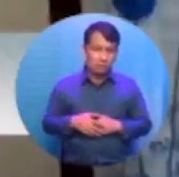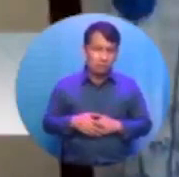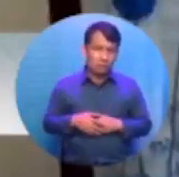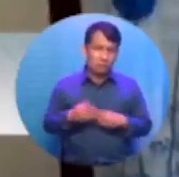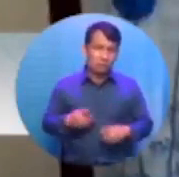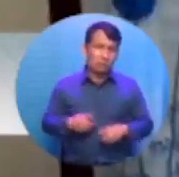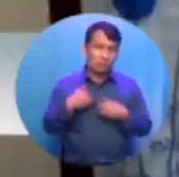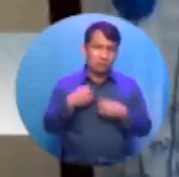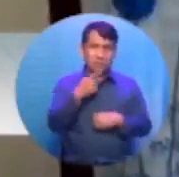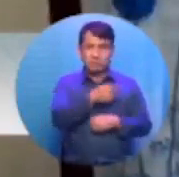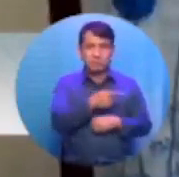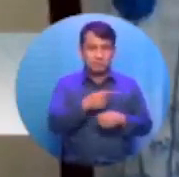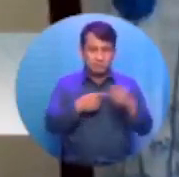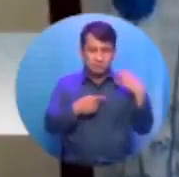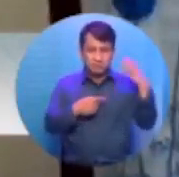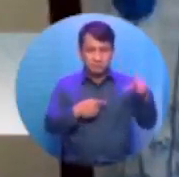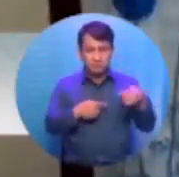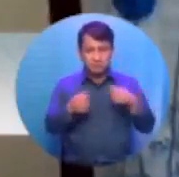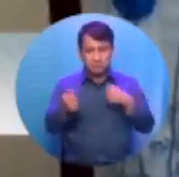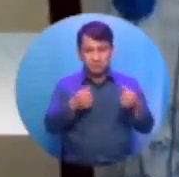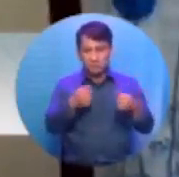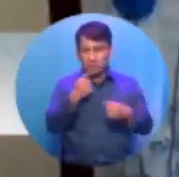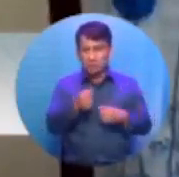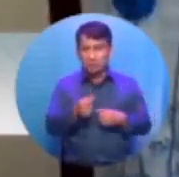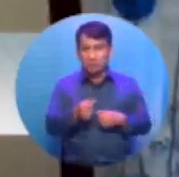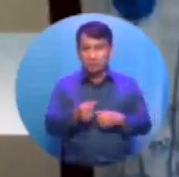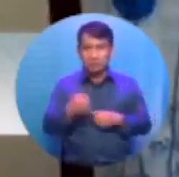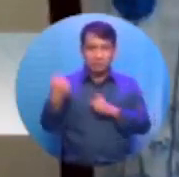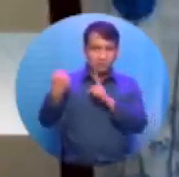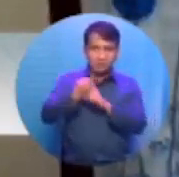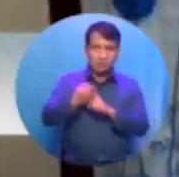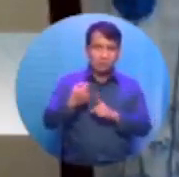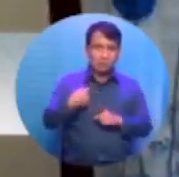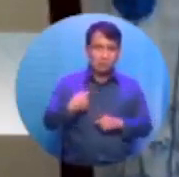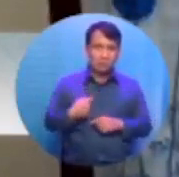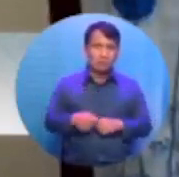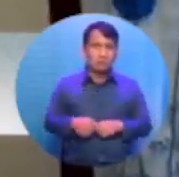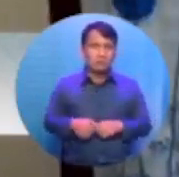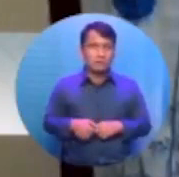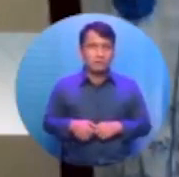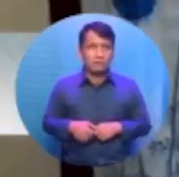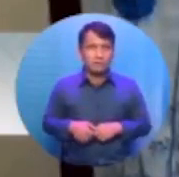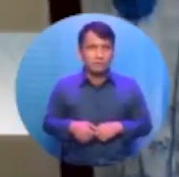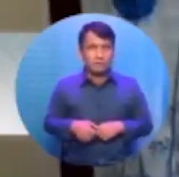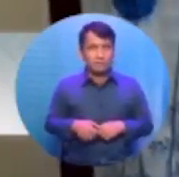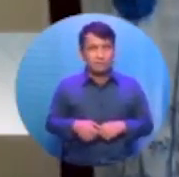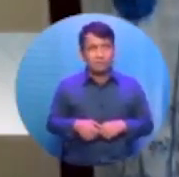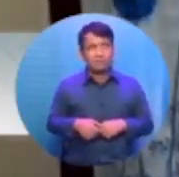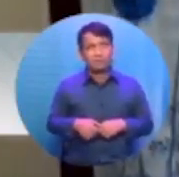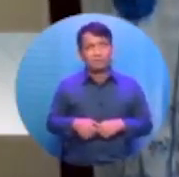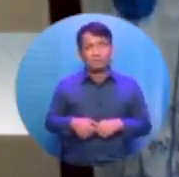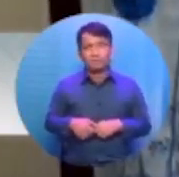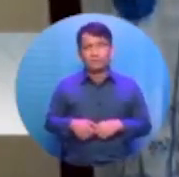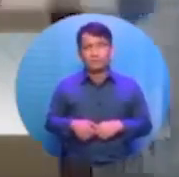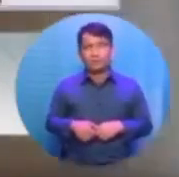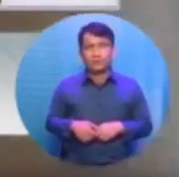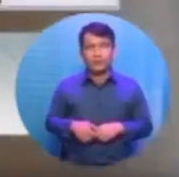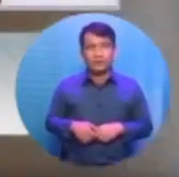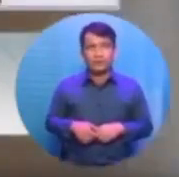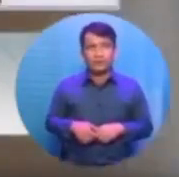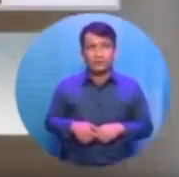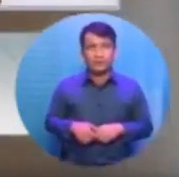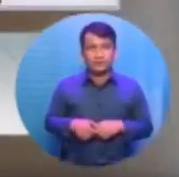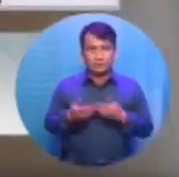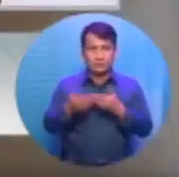sir, mayabang, siya pa yung magmamatigas na hindi daw sa sumapak, sir. Hindi niya daw po ako ginalaw. Okay, sige. Kung gusto mong